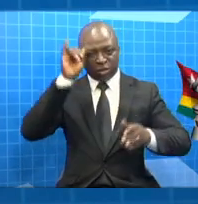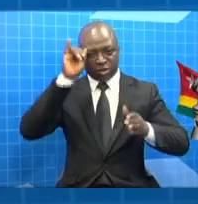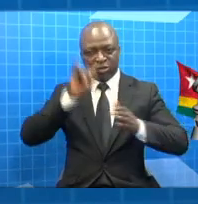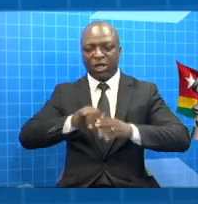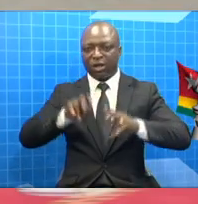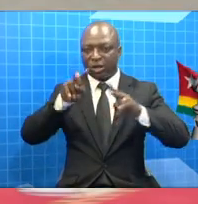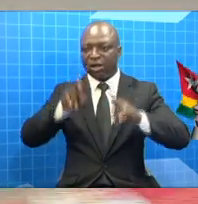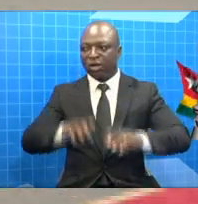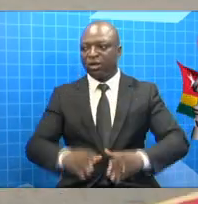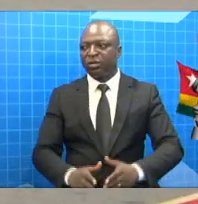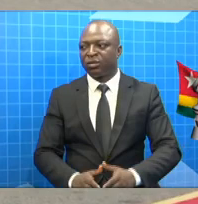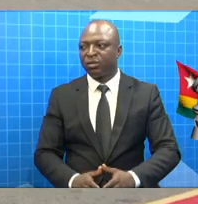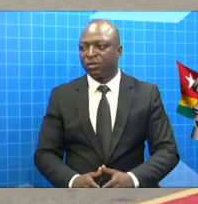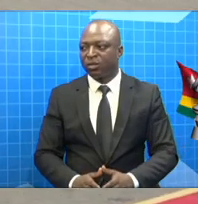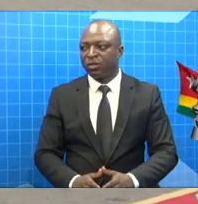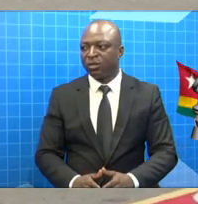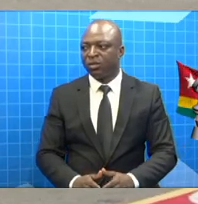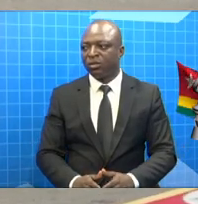Salah.